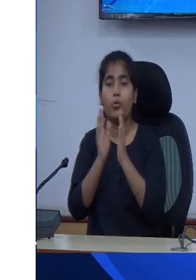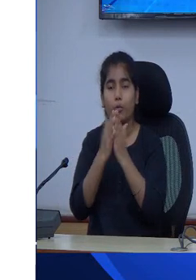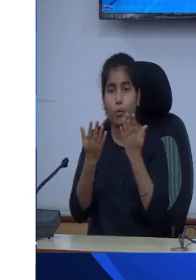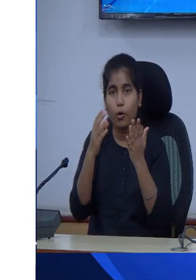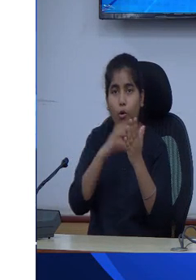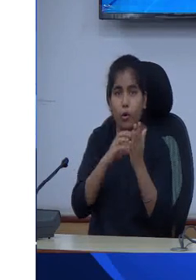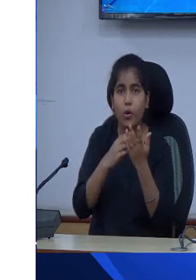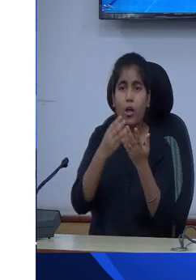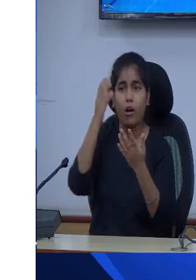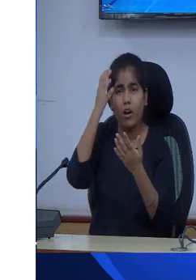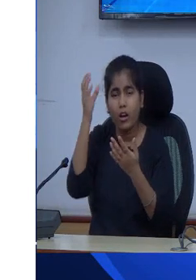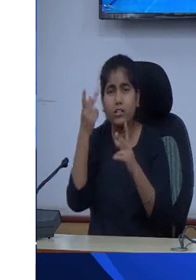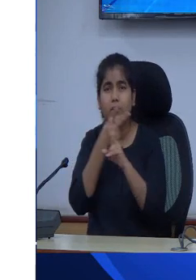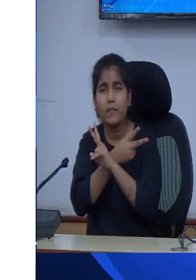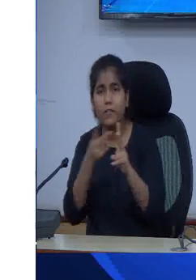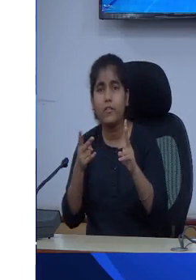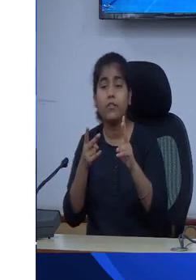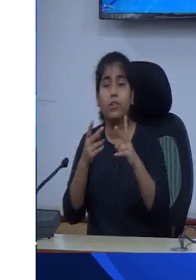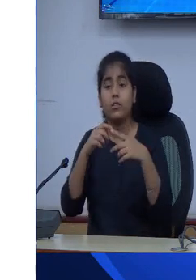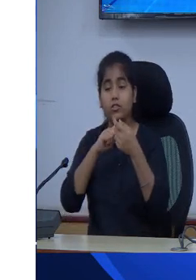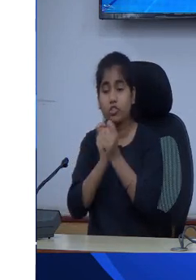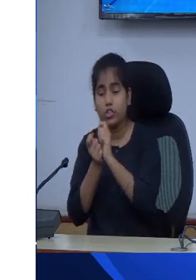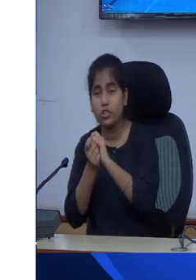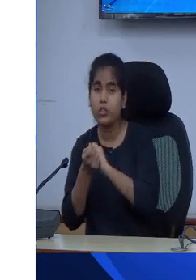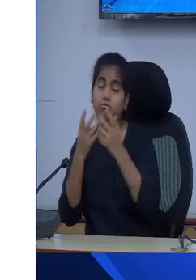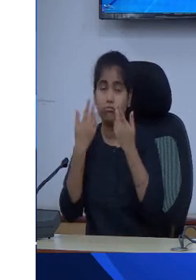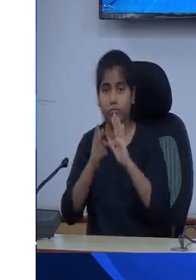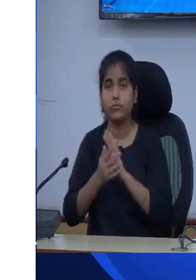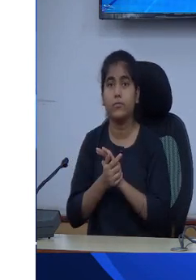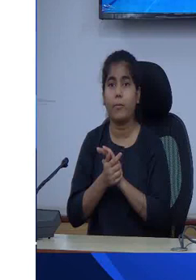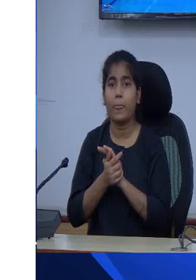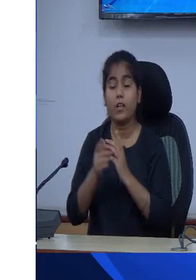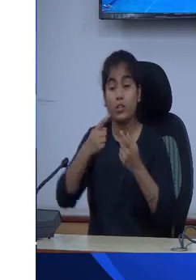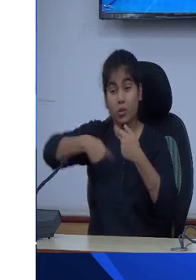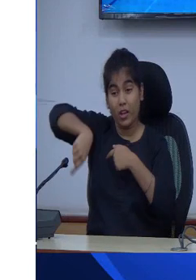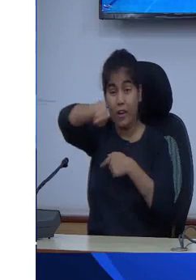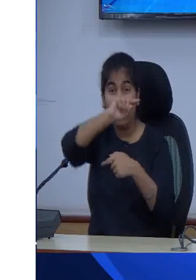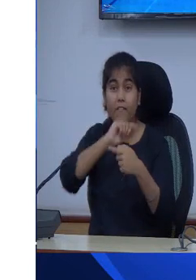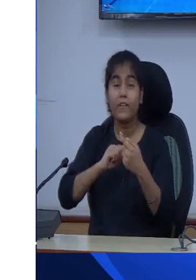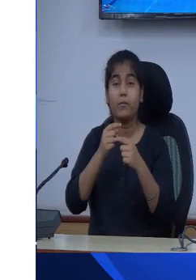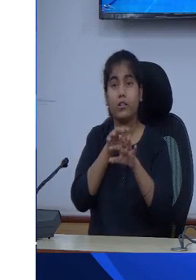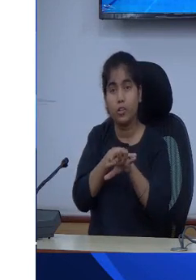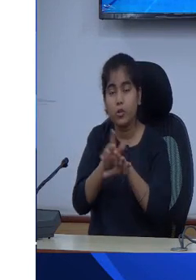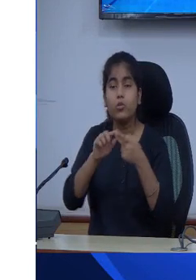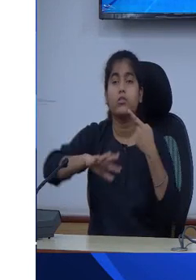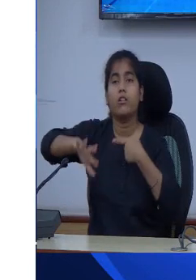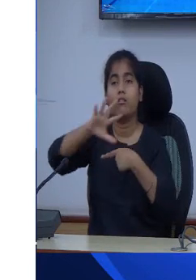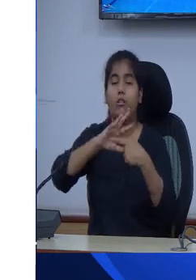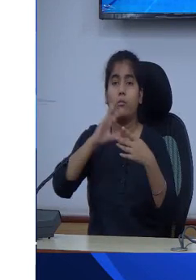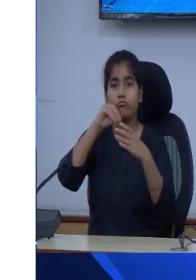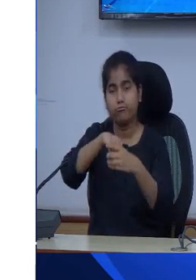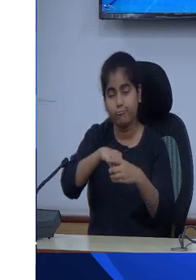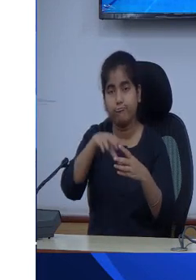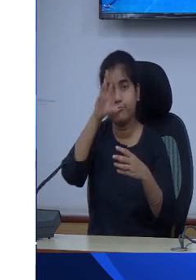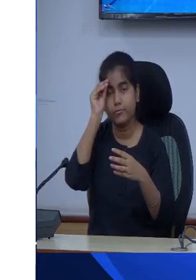एंड द करिकुलम एंड द पेडागॉजी इज़ ऑल गेटिंग चेंज एंड मॉडिफाइड सो दैट everybody can study together in an inclusive environment with the